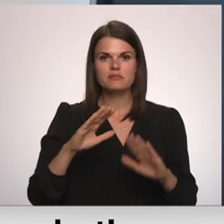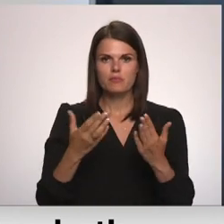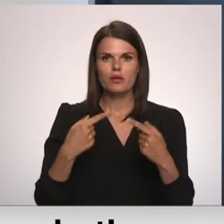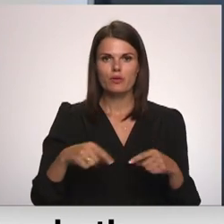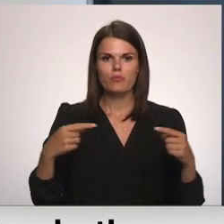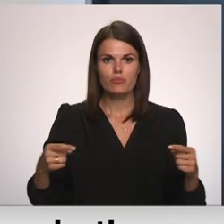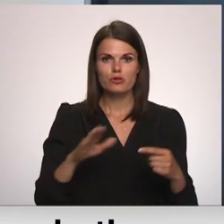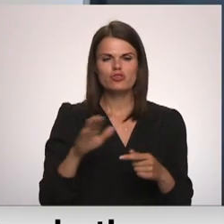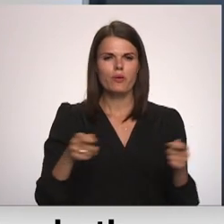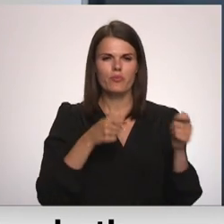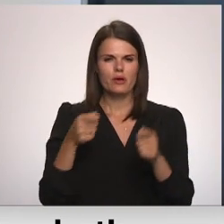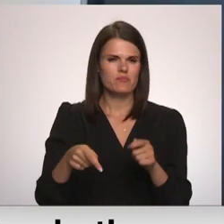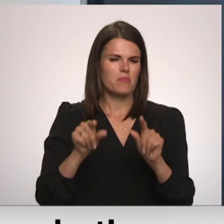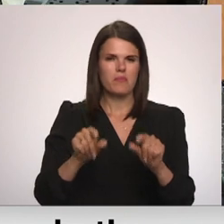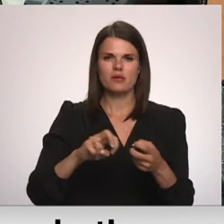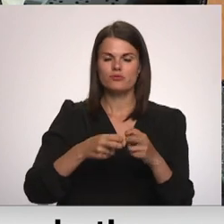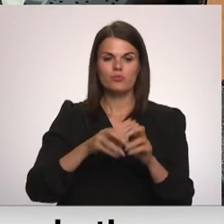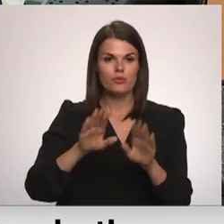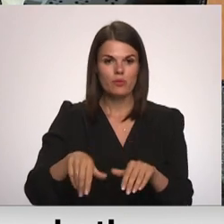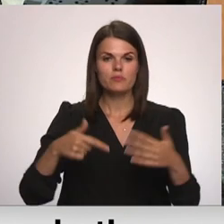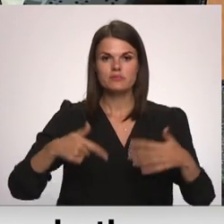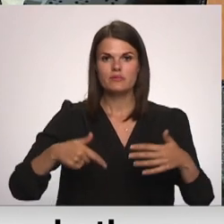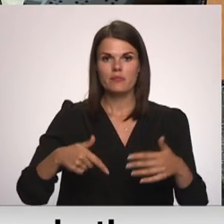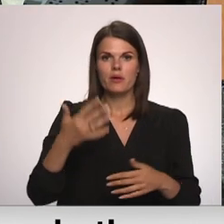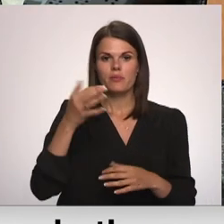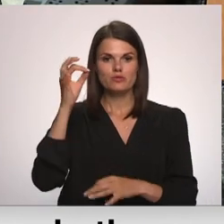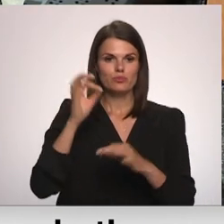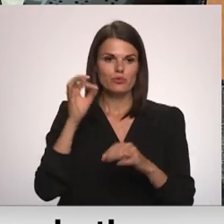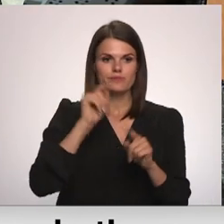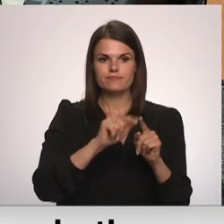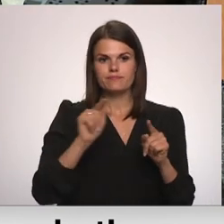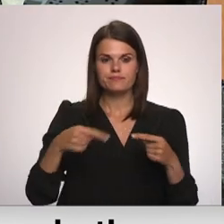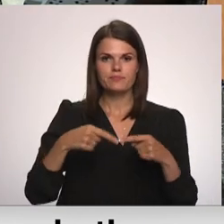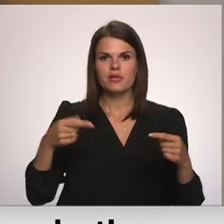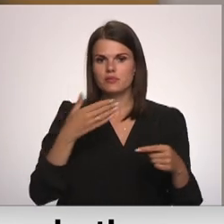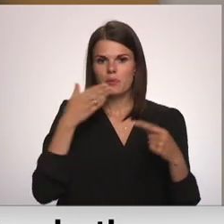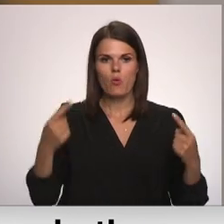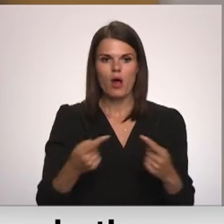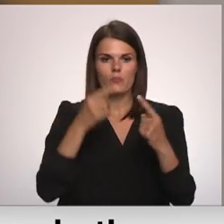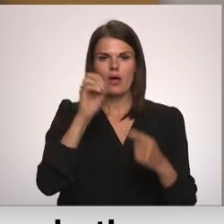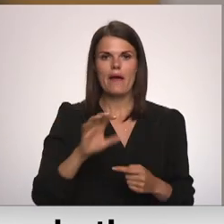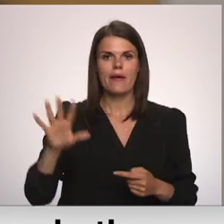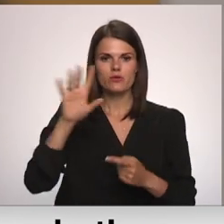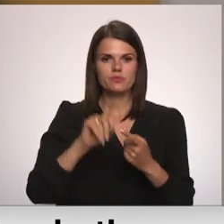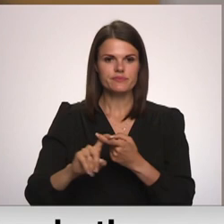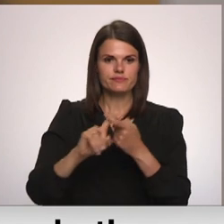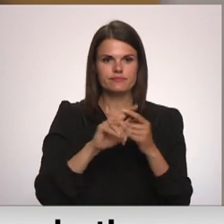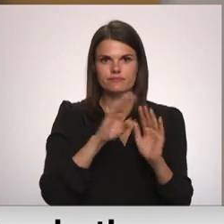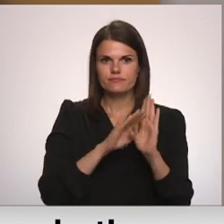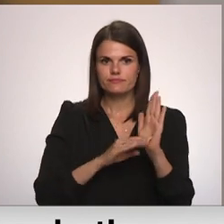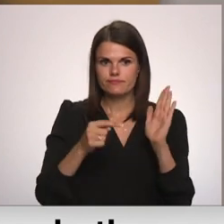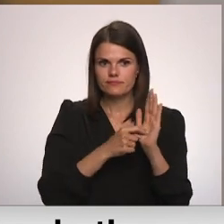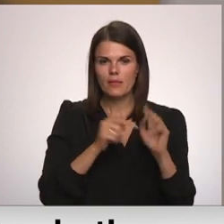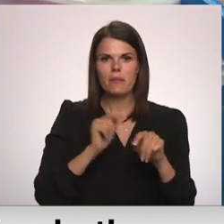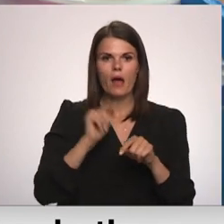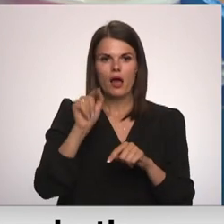preču nepiegādāšana ir mazākais no riskiem. 75% gadījumu preces neatbilst Eiropas Savienības prasībām, un pārkāpumi